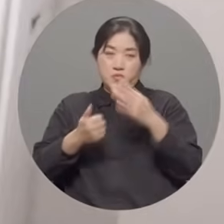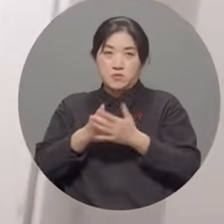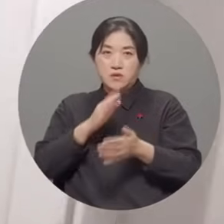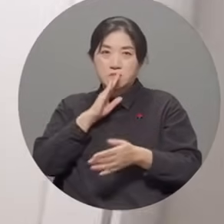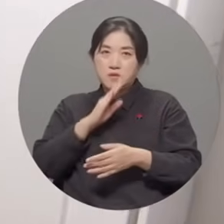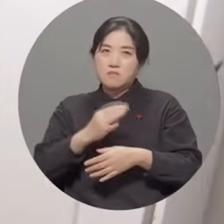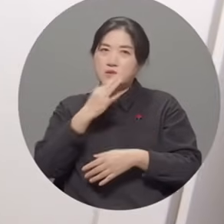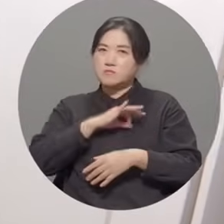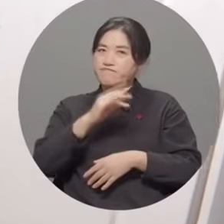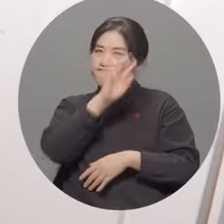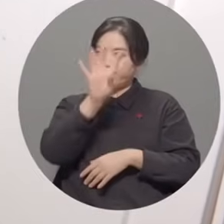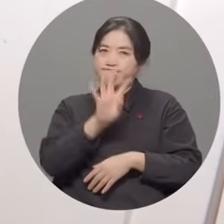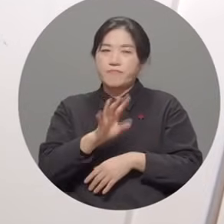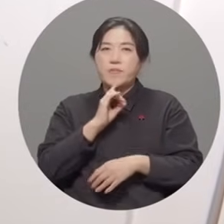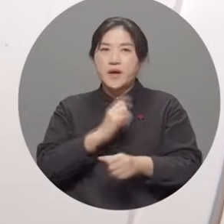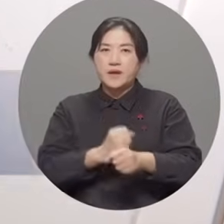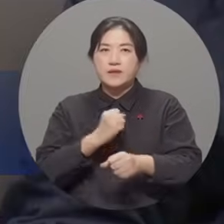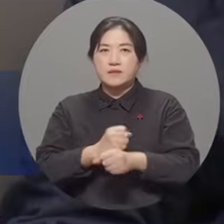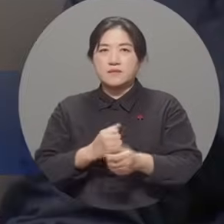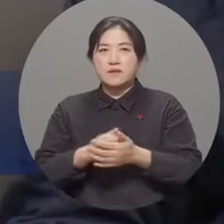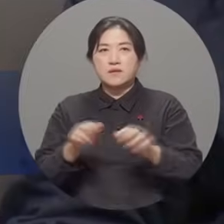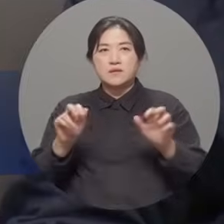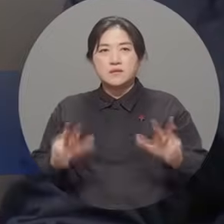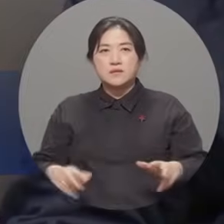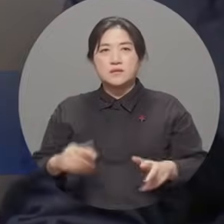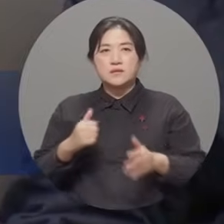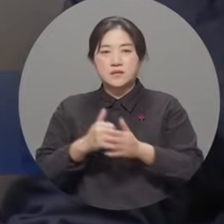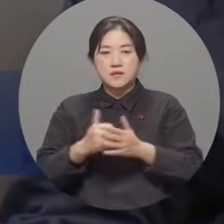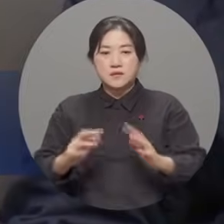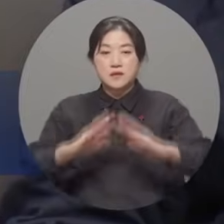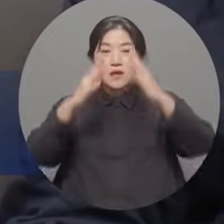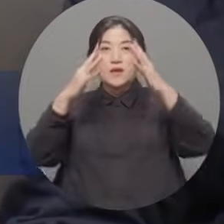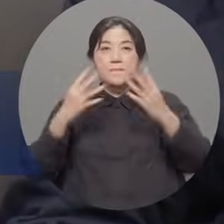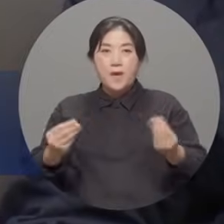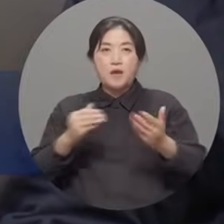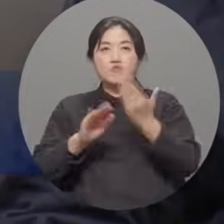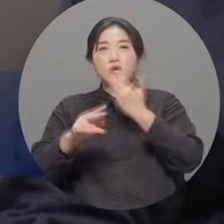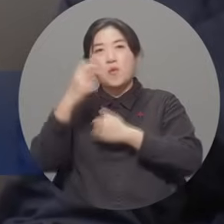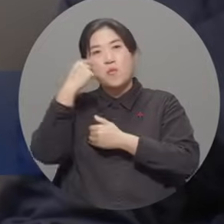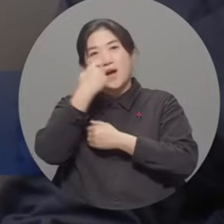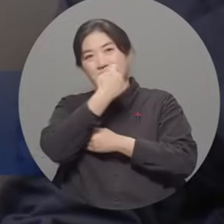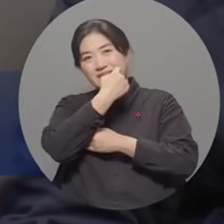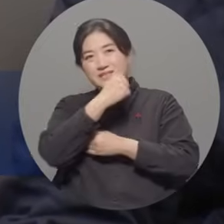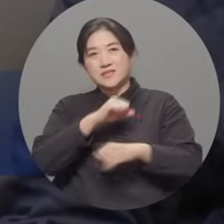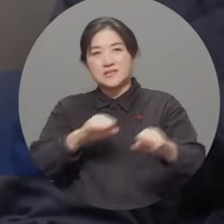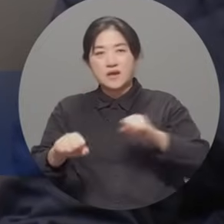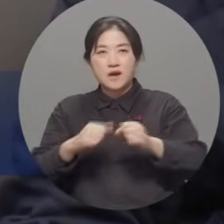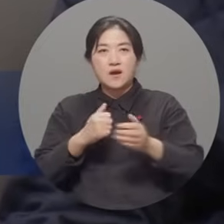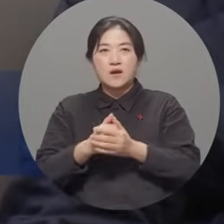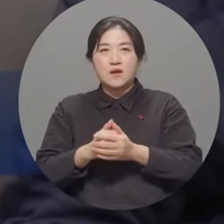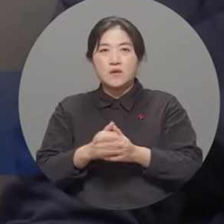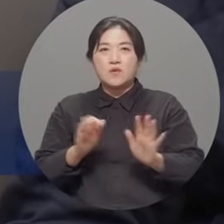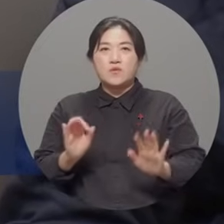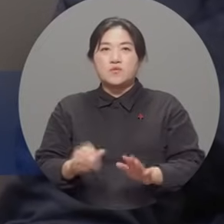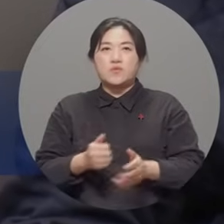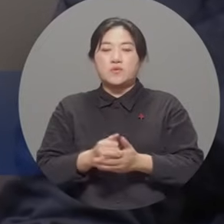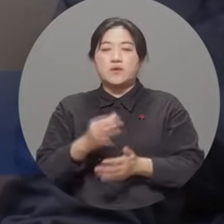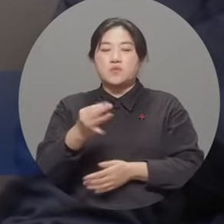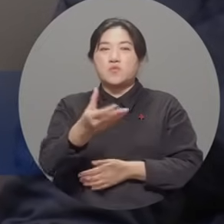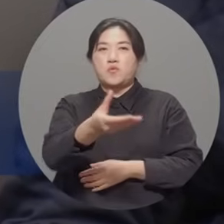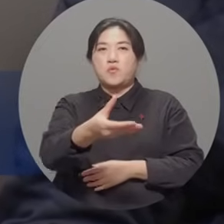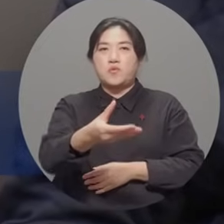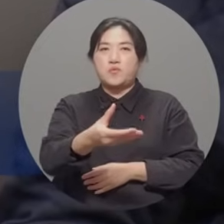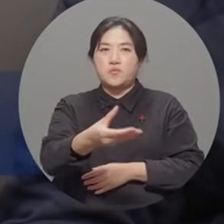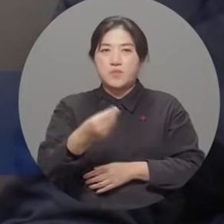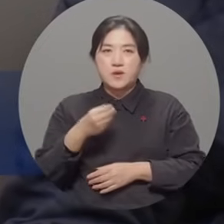지적이 계속됐습니다. 지금 사후 확인제를 시행을 하고 유흥자로 이